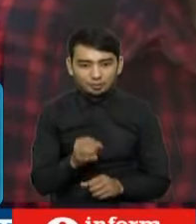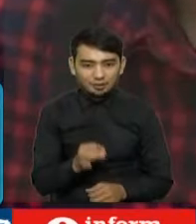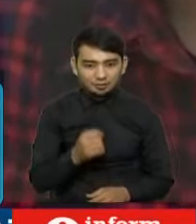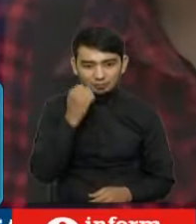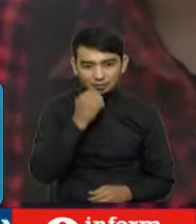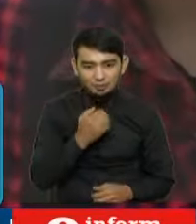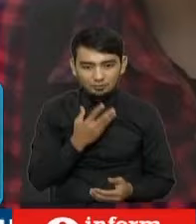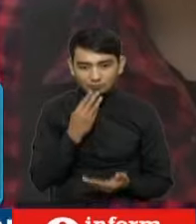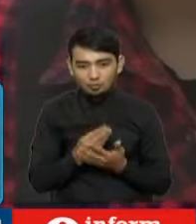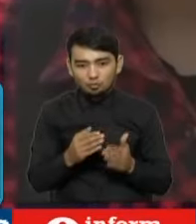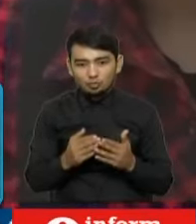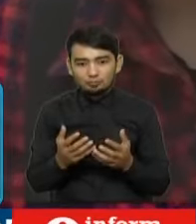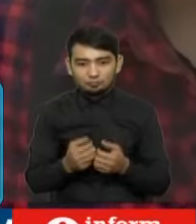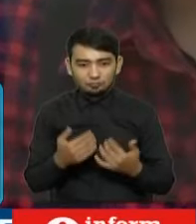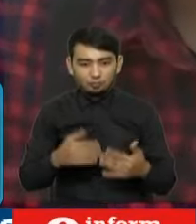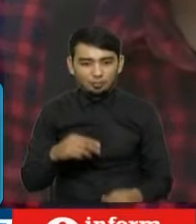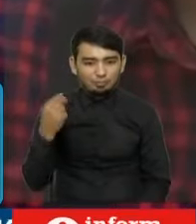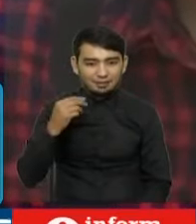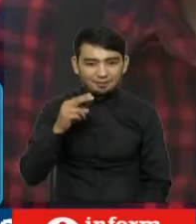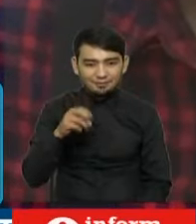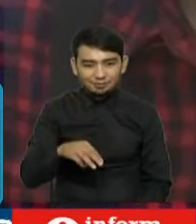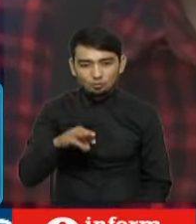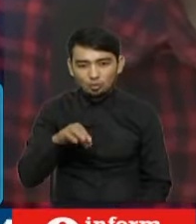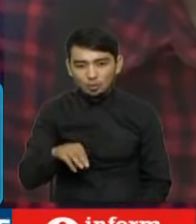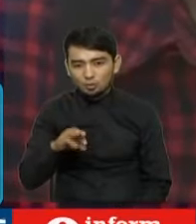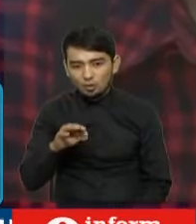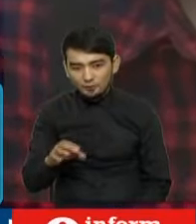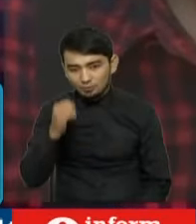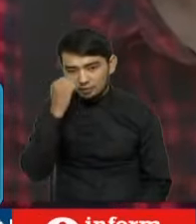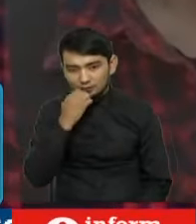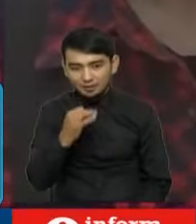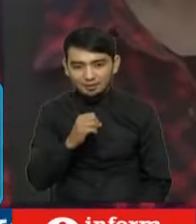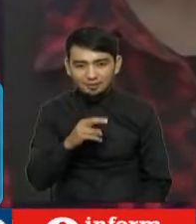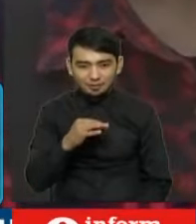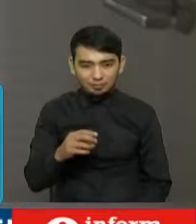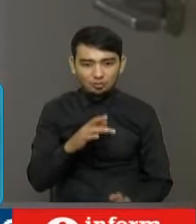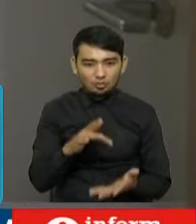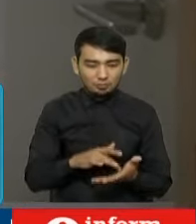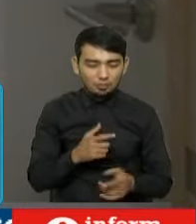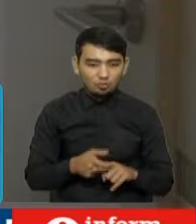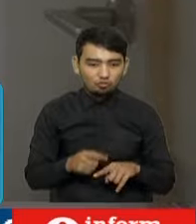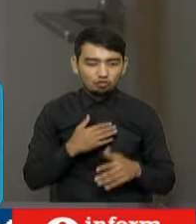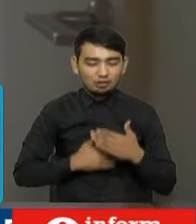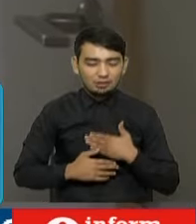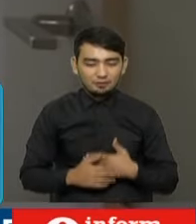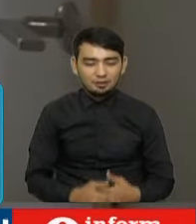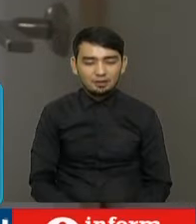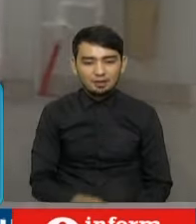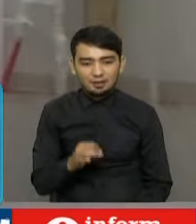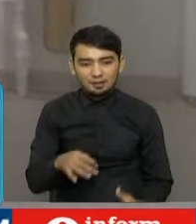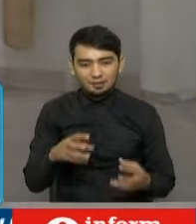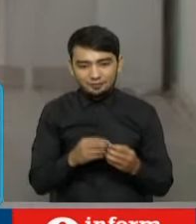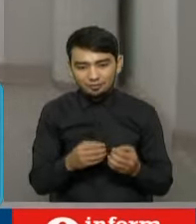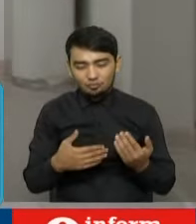обрели свой дом. Спасибо президенту Касым-Жомарту Токаеву и администрации города. Мы очень счастливы. В новом доме предусмотрено